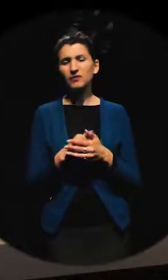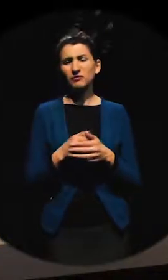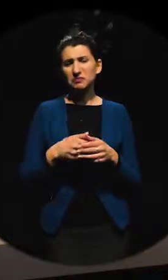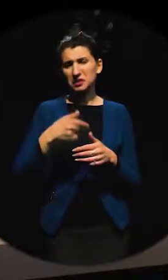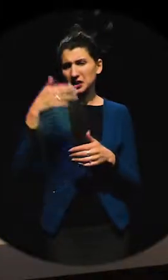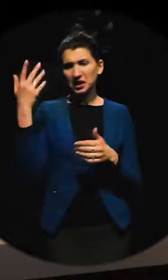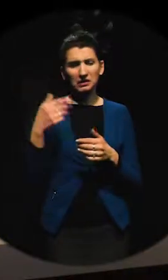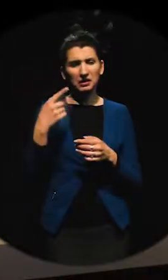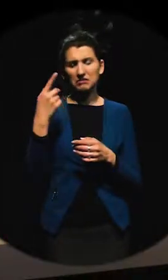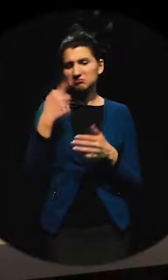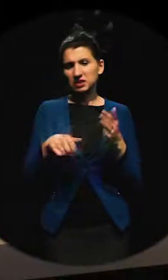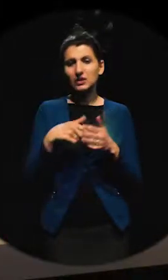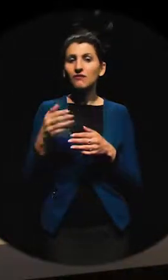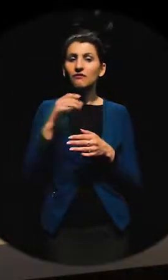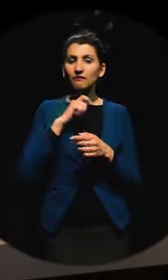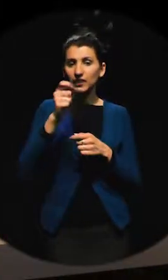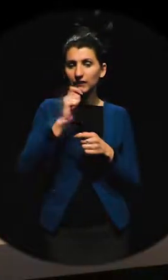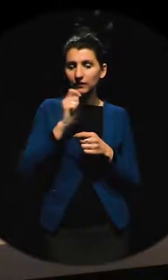wielokrotnie w różnych wywiadach